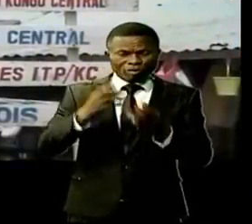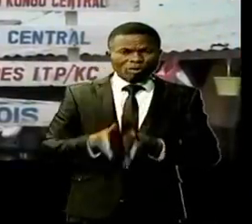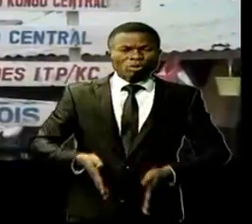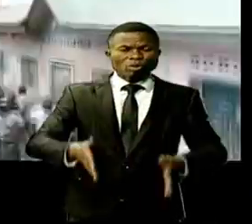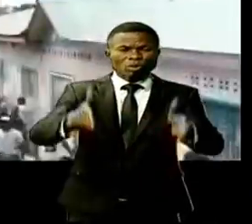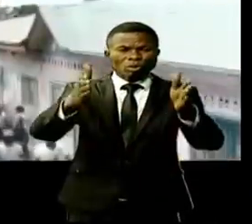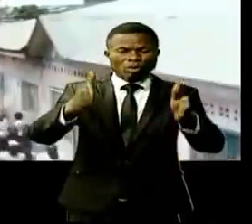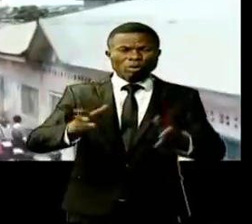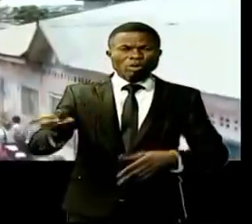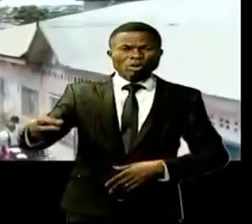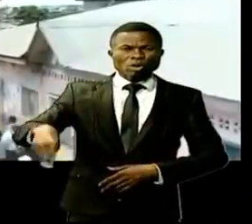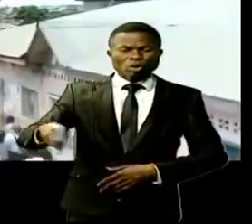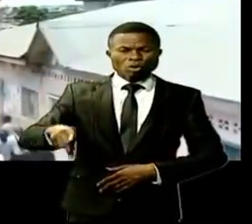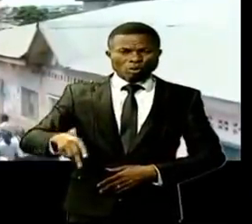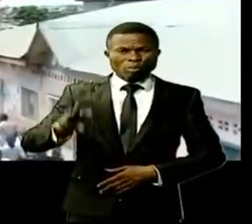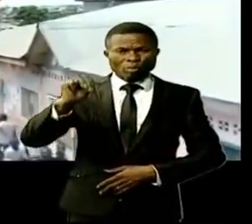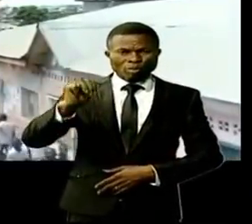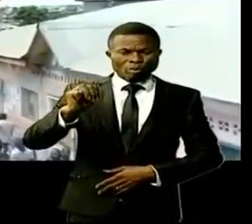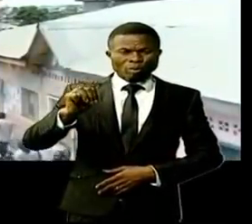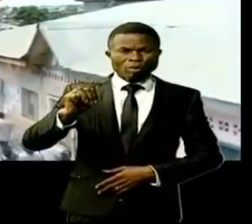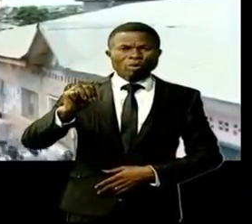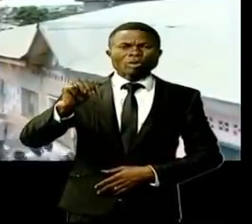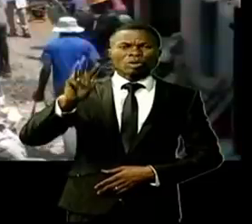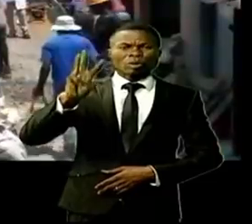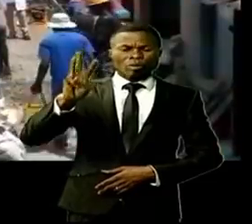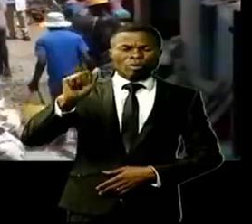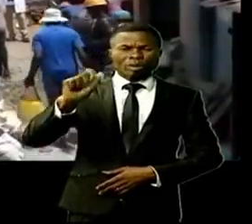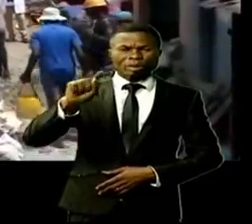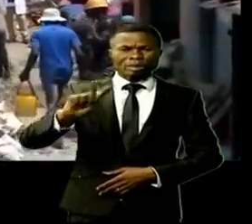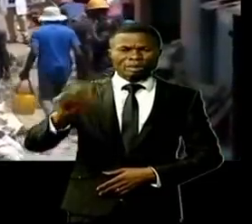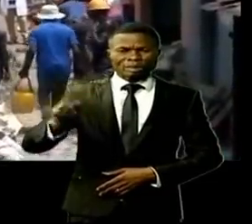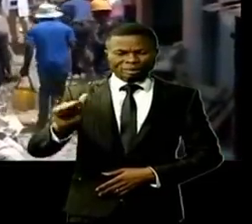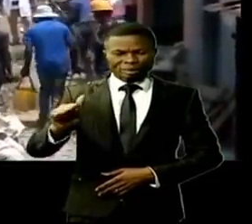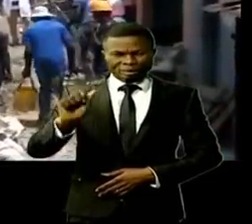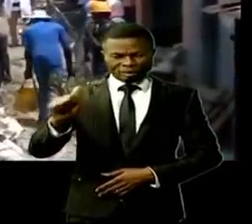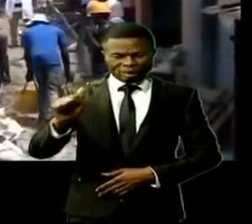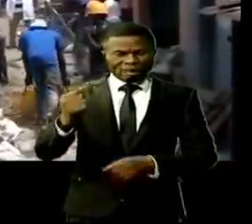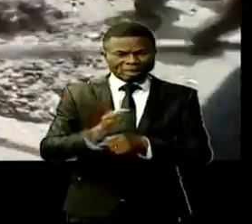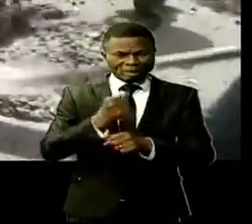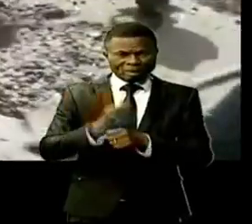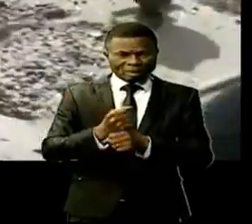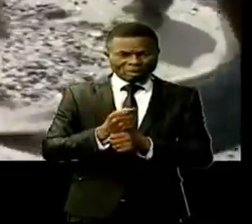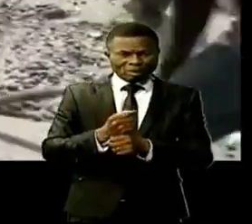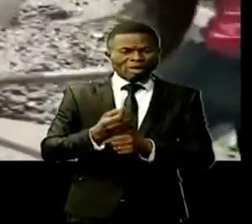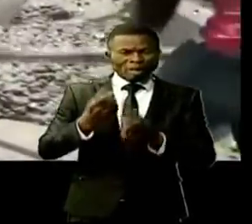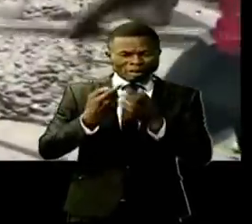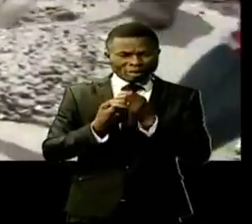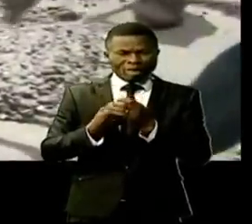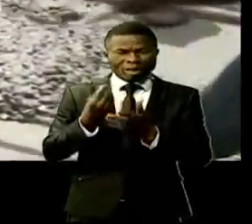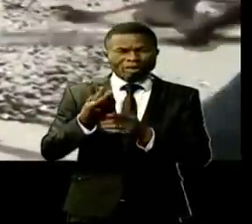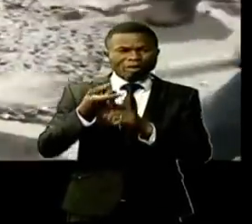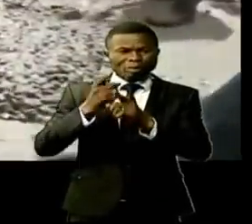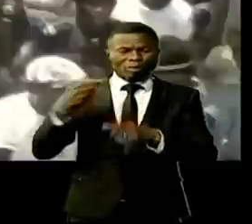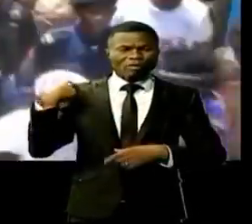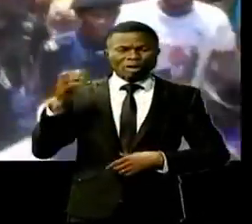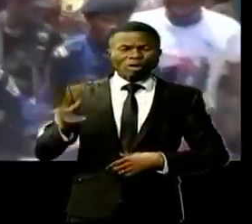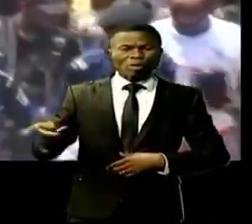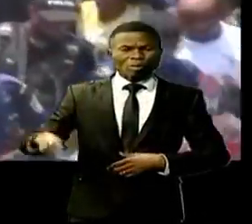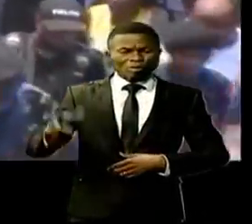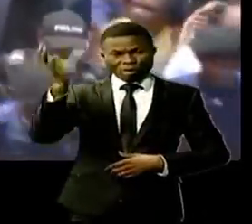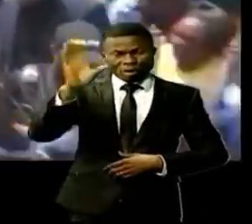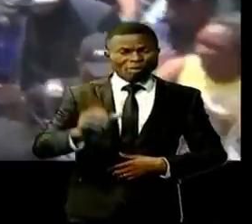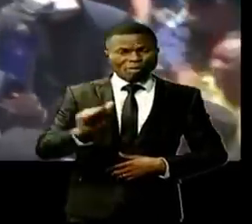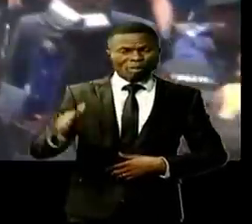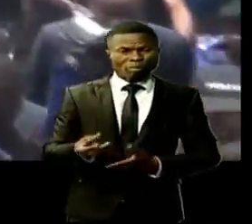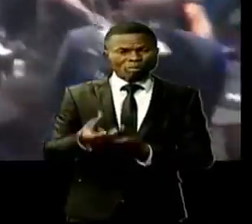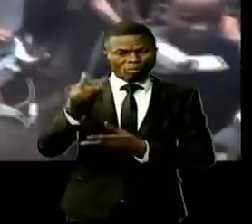tronçons rond-point Nzanza où l'OVD s'active au bétonnage de l'avenue du pont. Des travaux entièrement financés par le gouvernement provincial du Congo